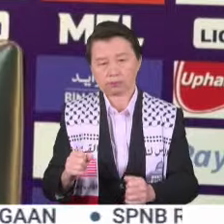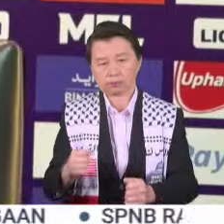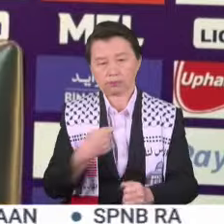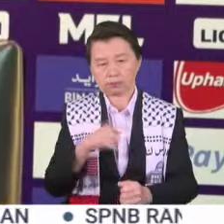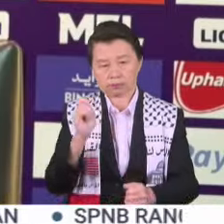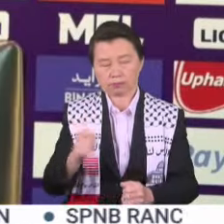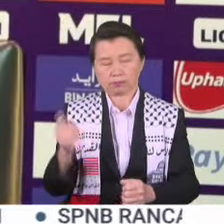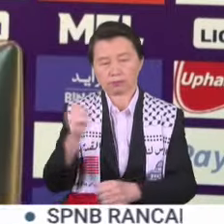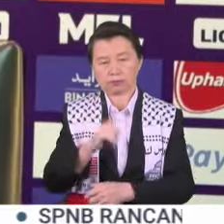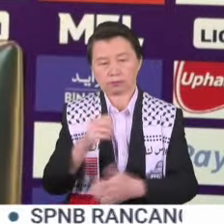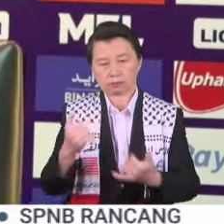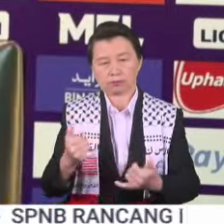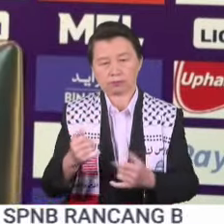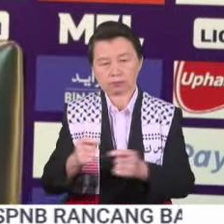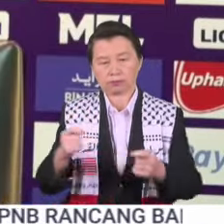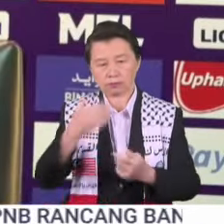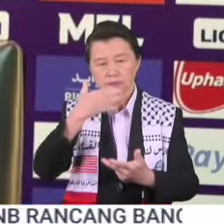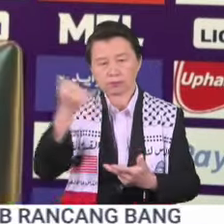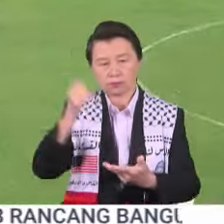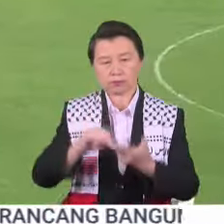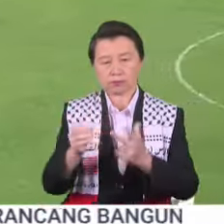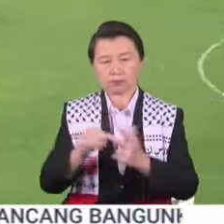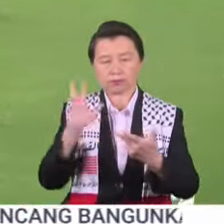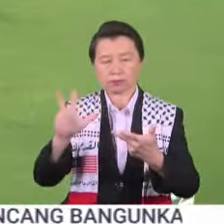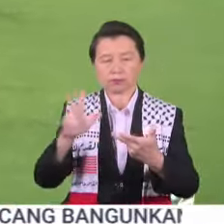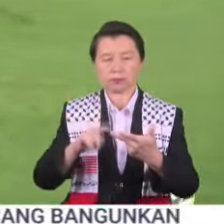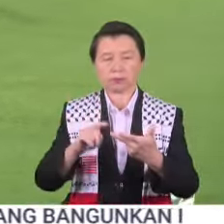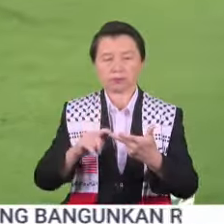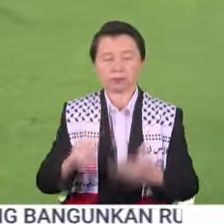kita perlukan antara tempat terbaik tu nombor 3.